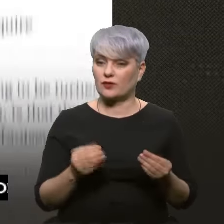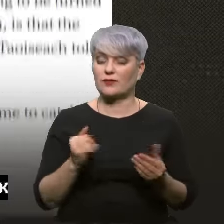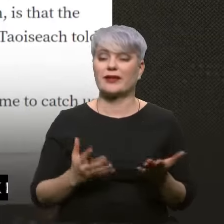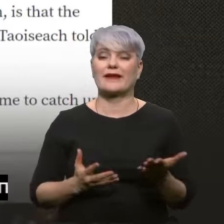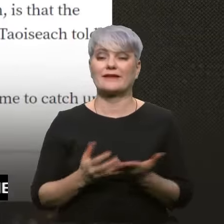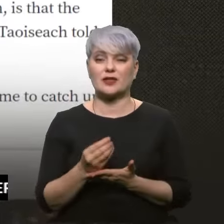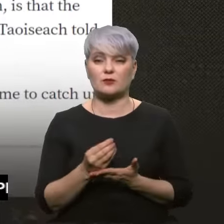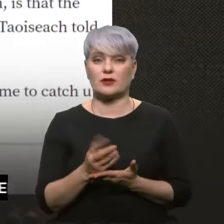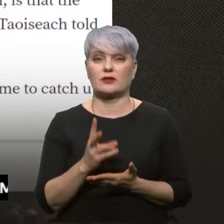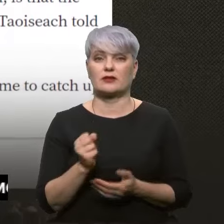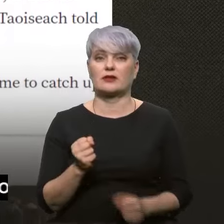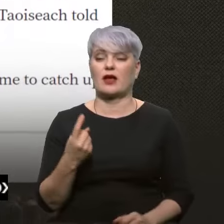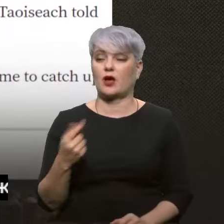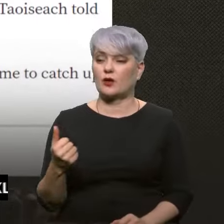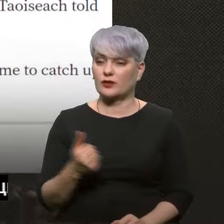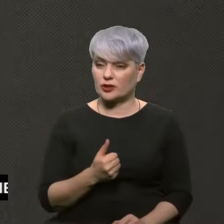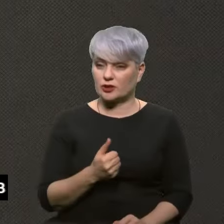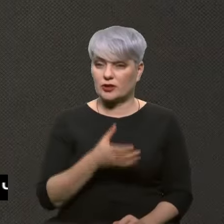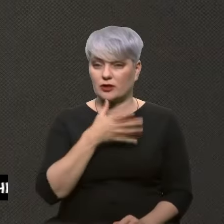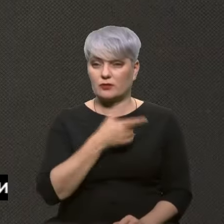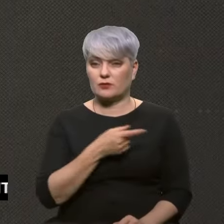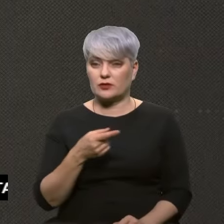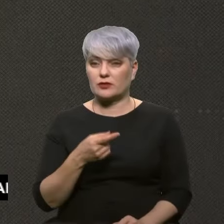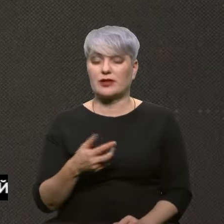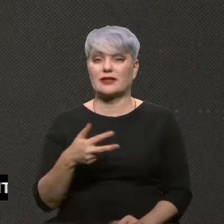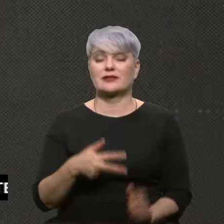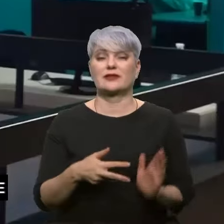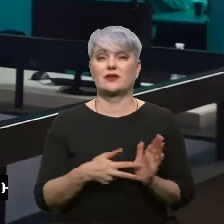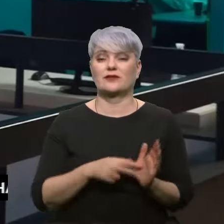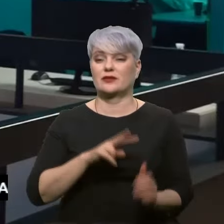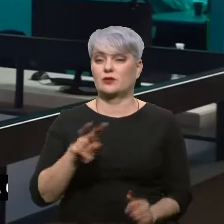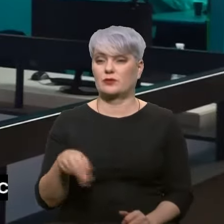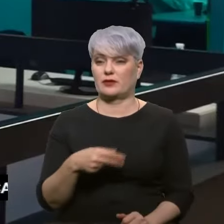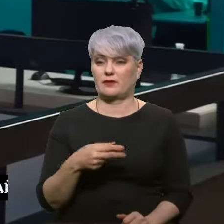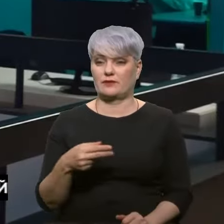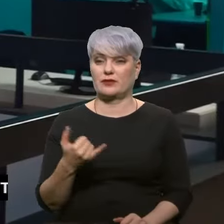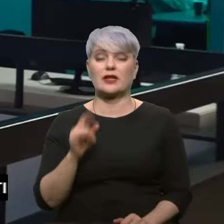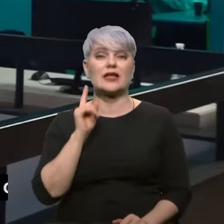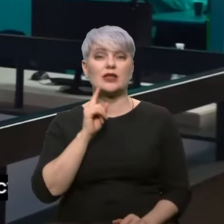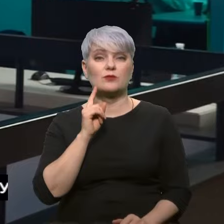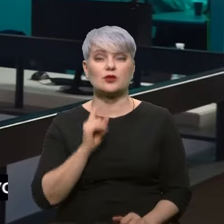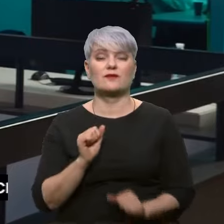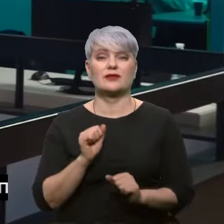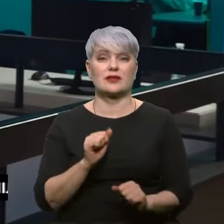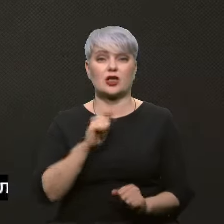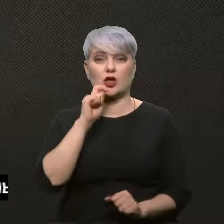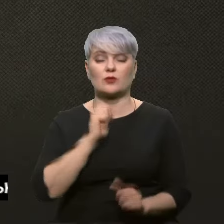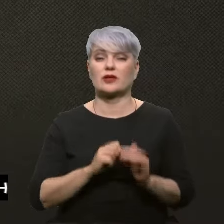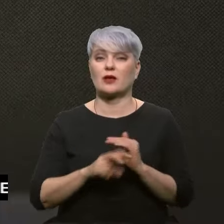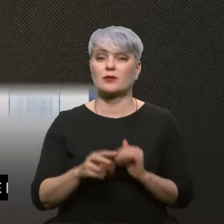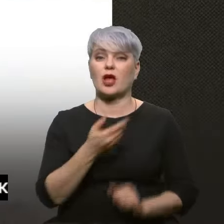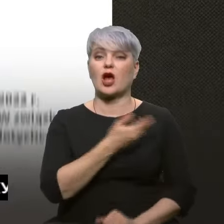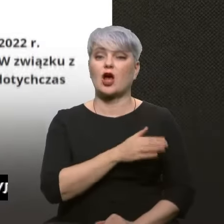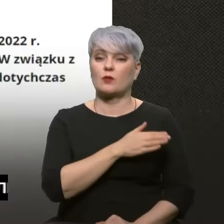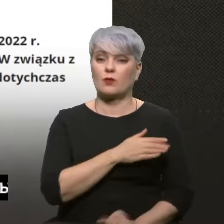виплати на тиждень на цей період будуть становити 38 євро. Нині тимчасовий захист для українських біженців у Польщі